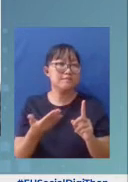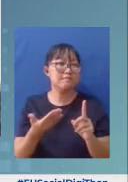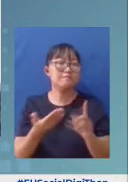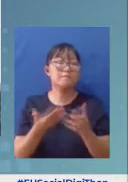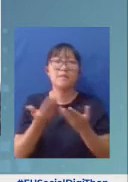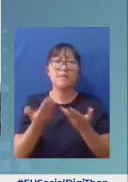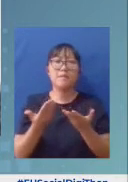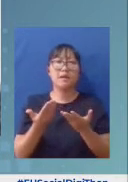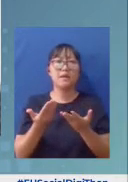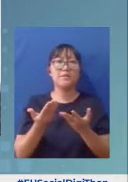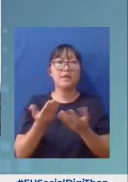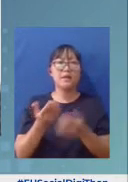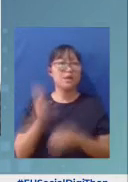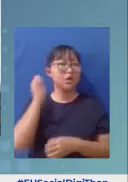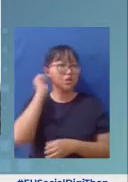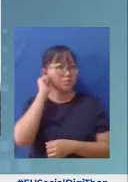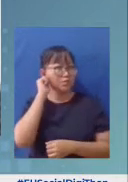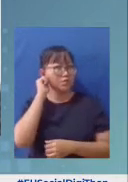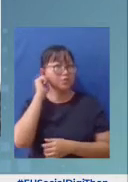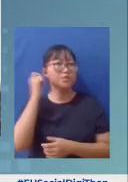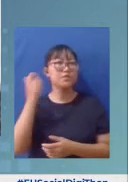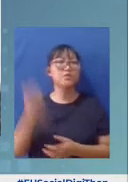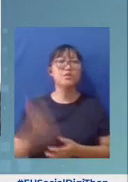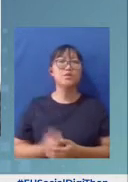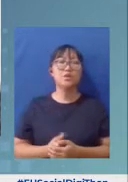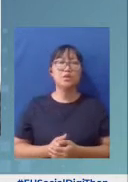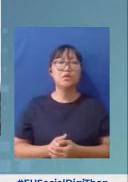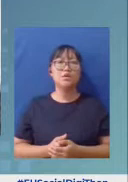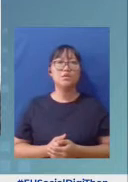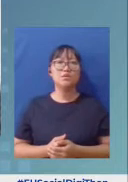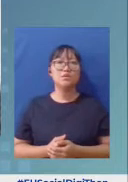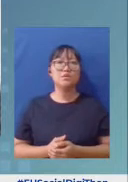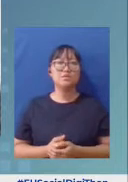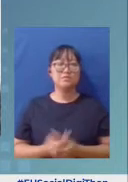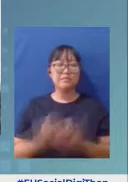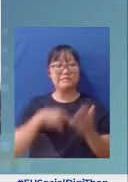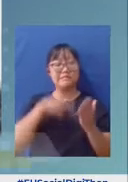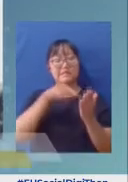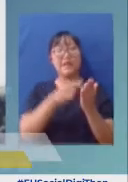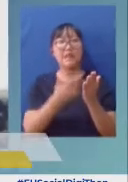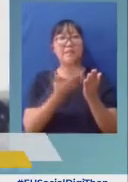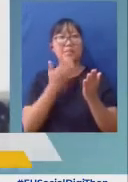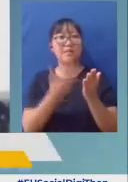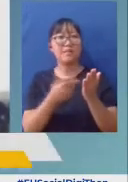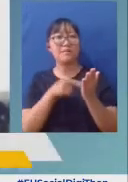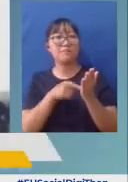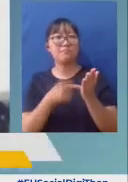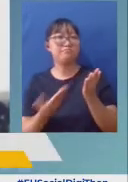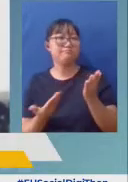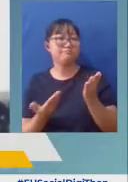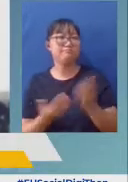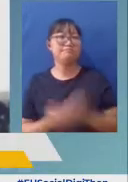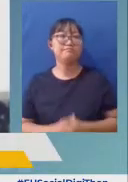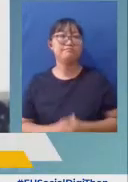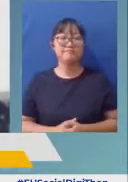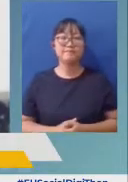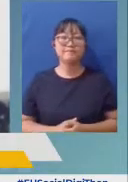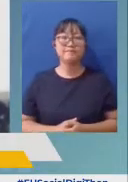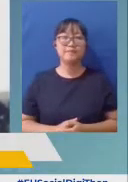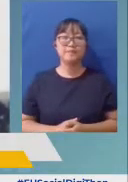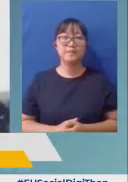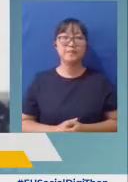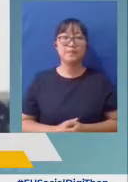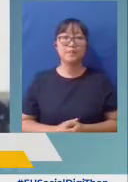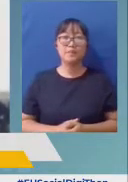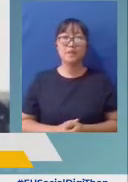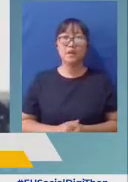dari pertanyaan dari Ibu Jamie ini? Iya. Ini aku rasa public figur yang seperti